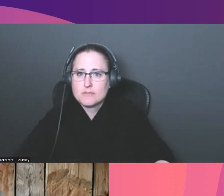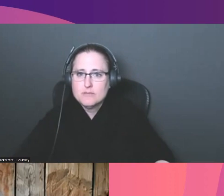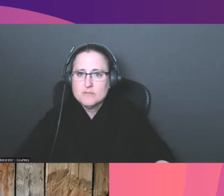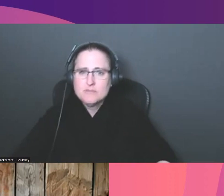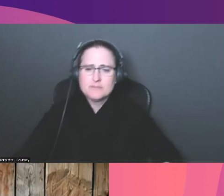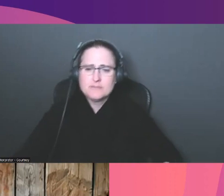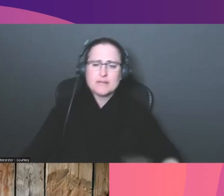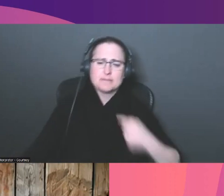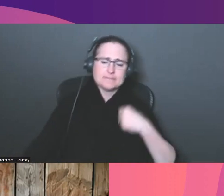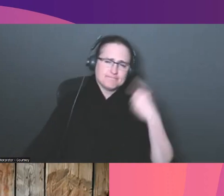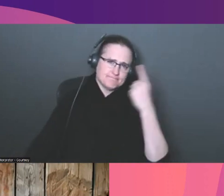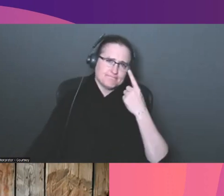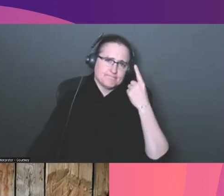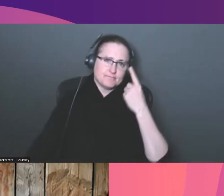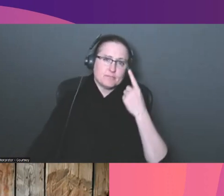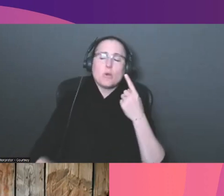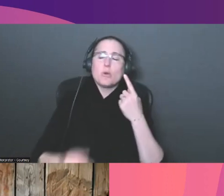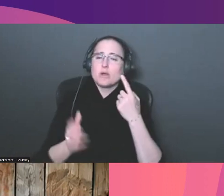option utile.